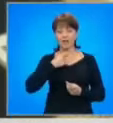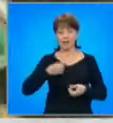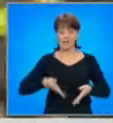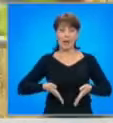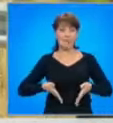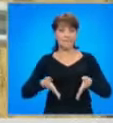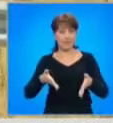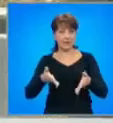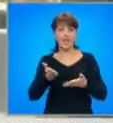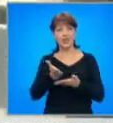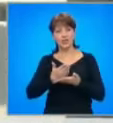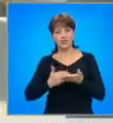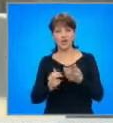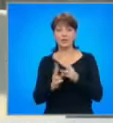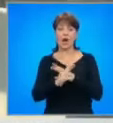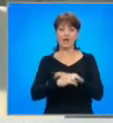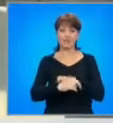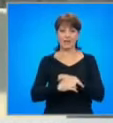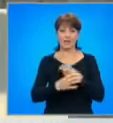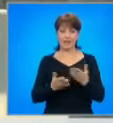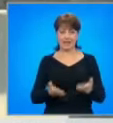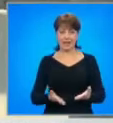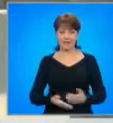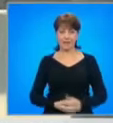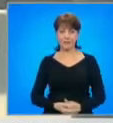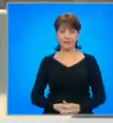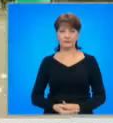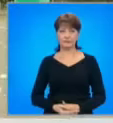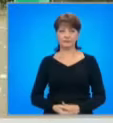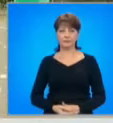и частично по автомагистралата.